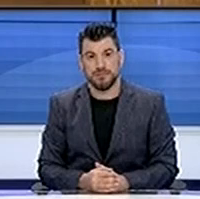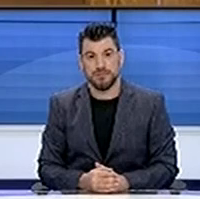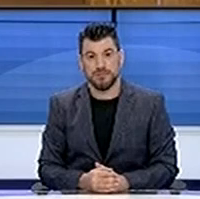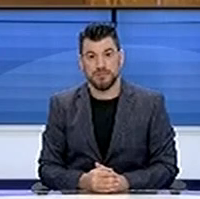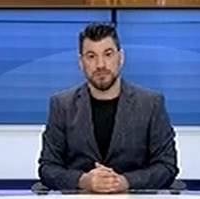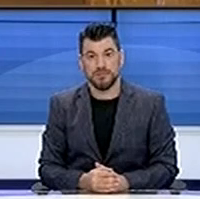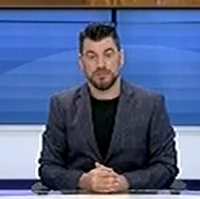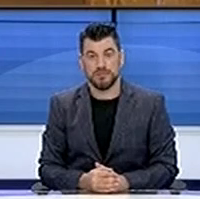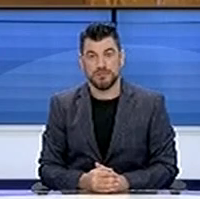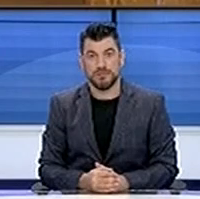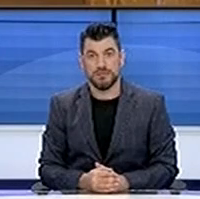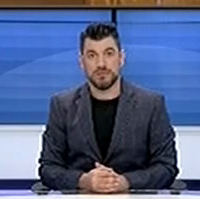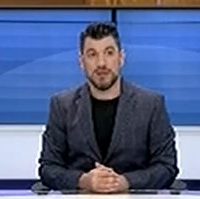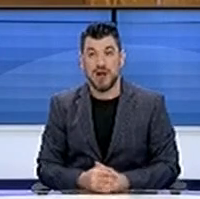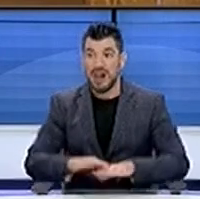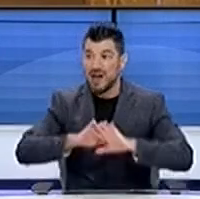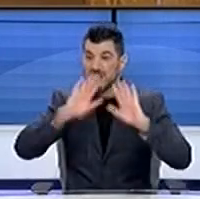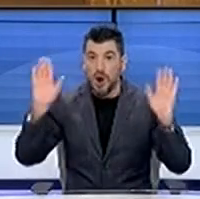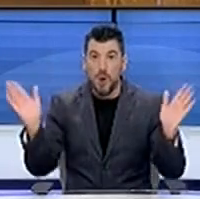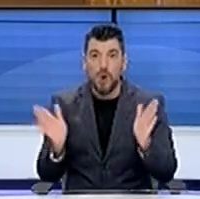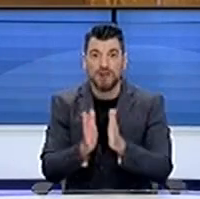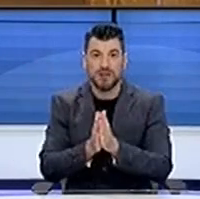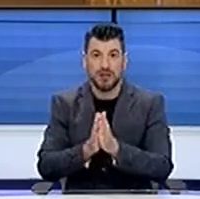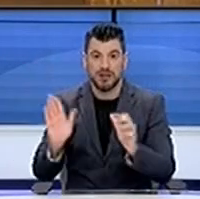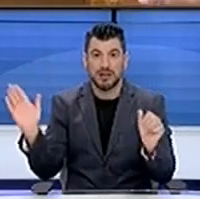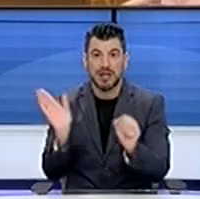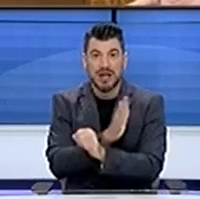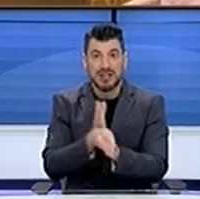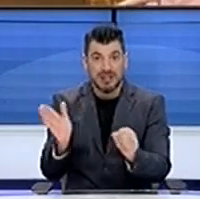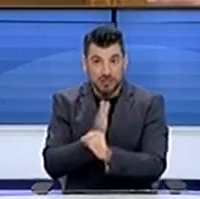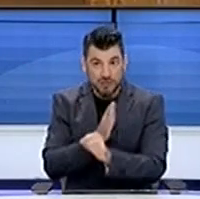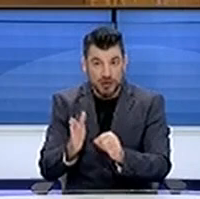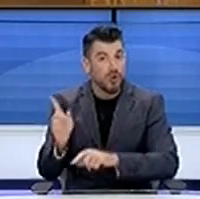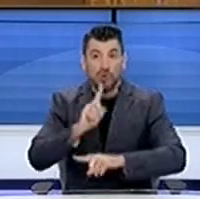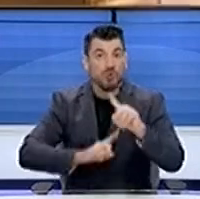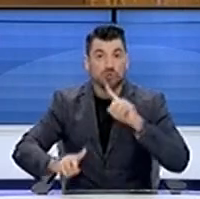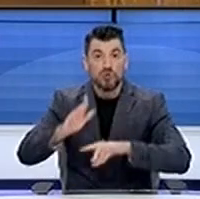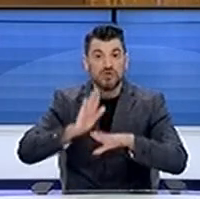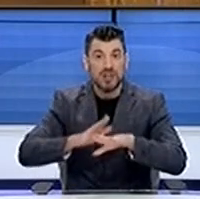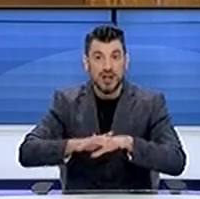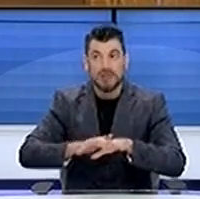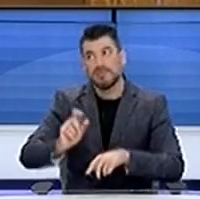είστε εσείς, ή πιο σωστά, εσείς είστε όλα αυτά. Εσείς.